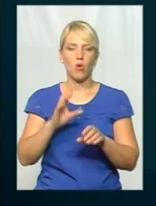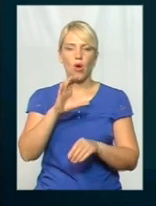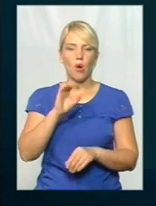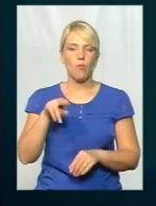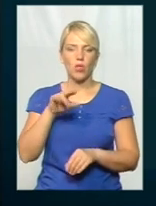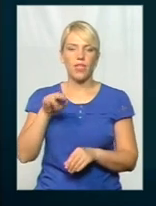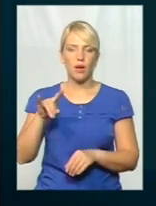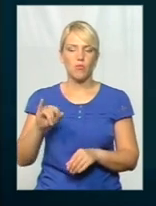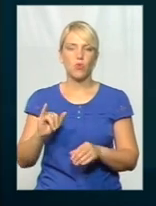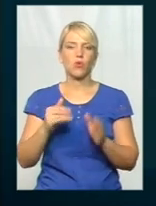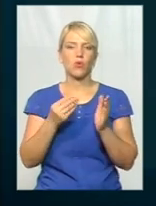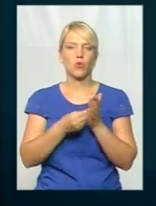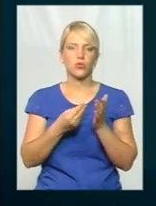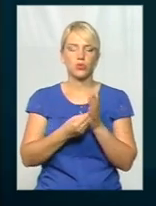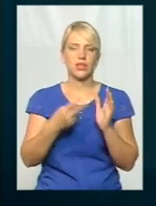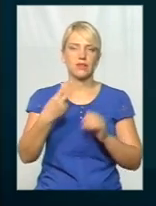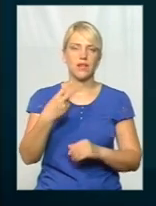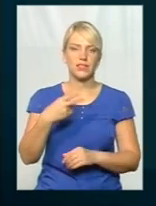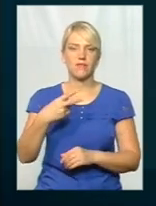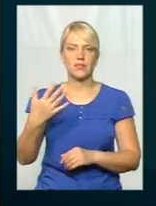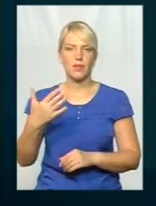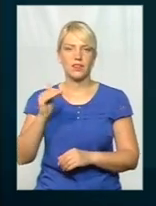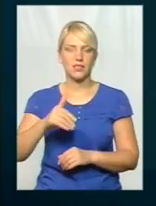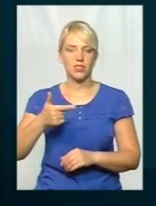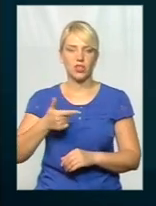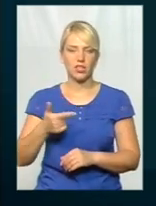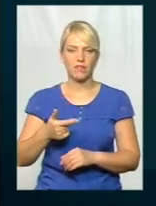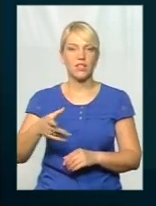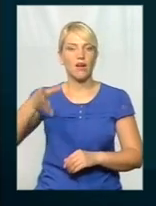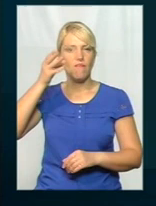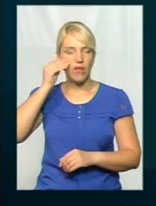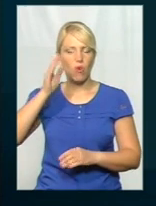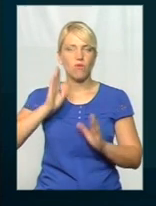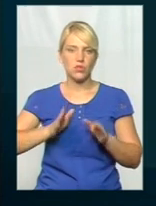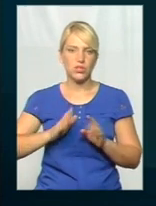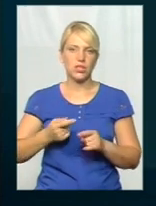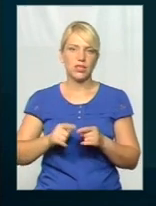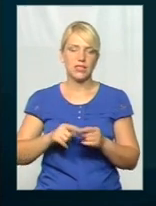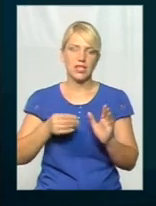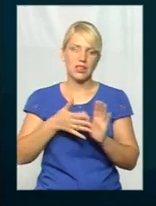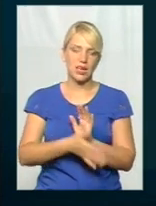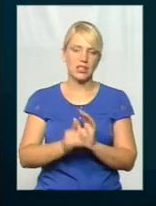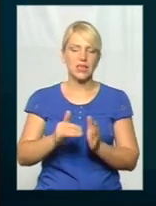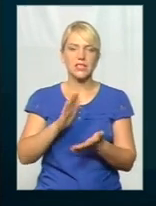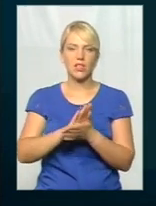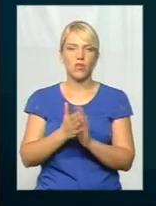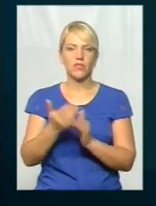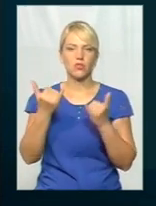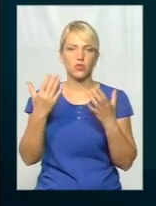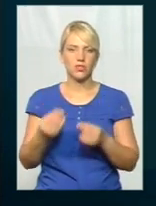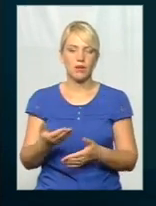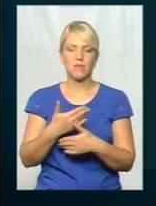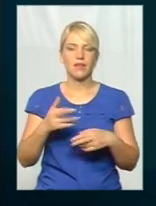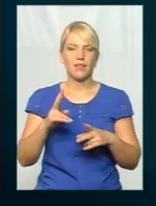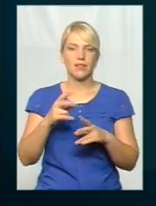коштує близько 20-25 тисяч гривень. І тому, враховуючи ці всі затрати і становище на сьогоднішній день, ми як